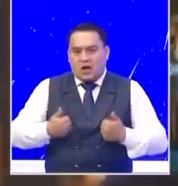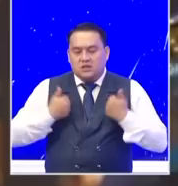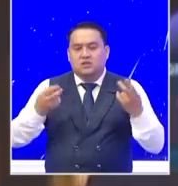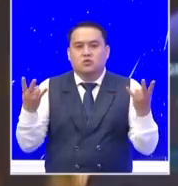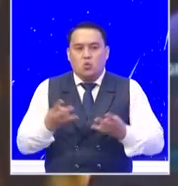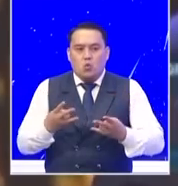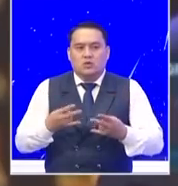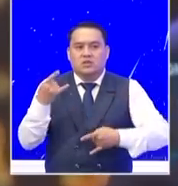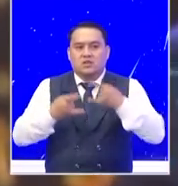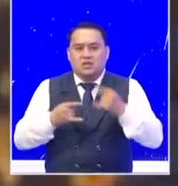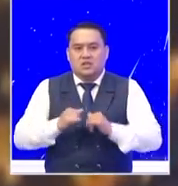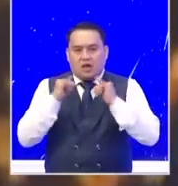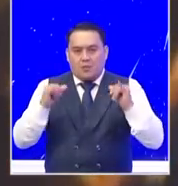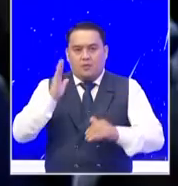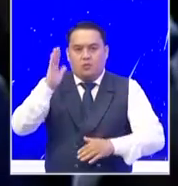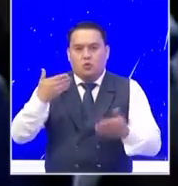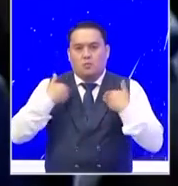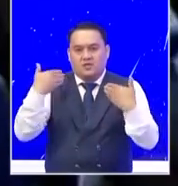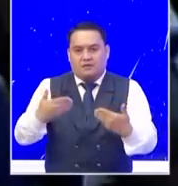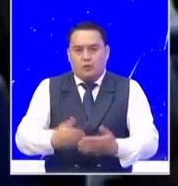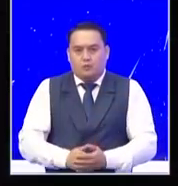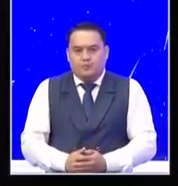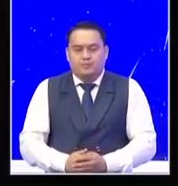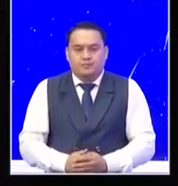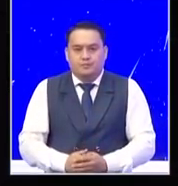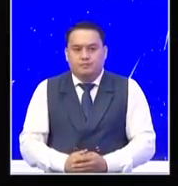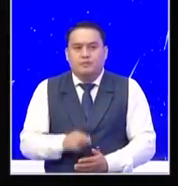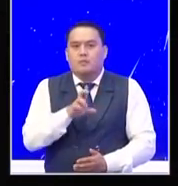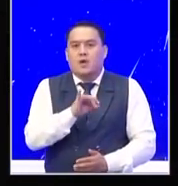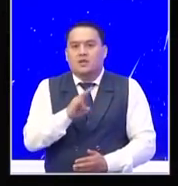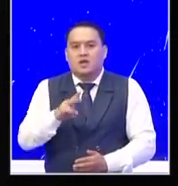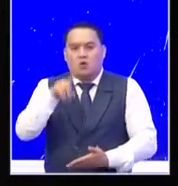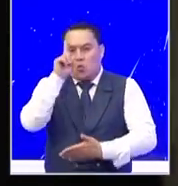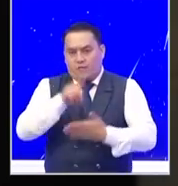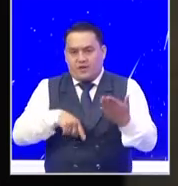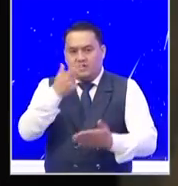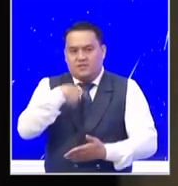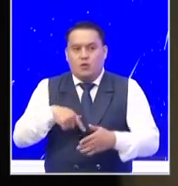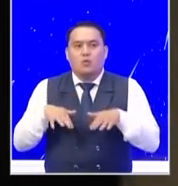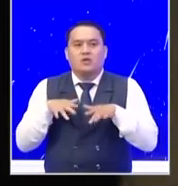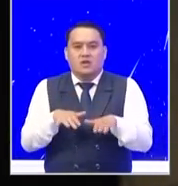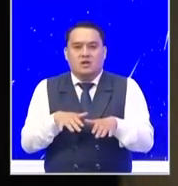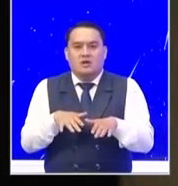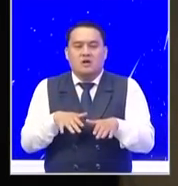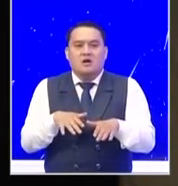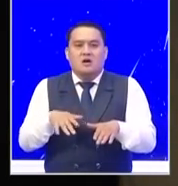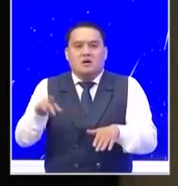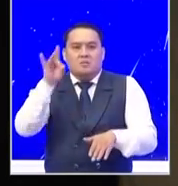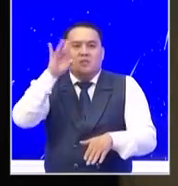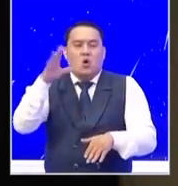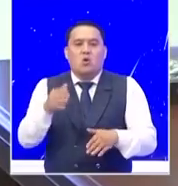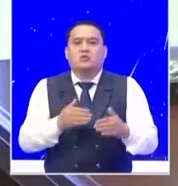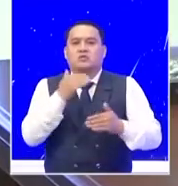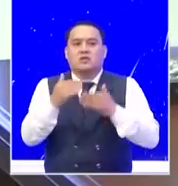Өңірлік телевизиялар дамый берсін. Құтты болсын. Бейсен Куранбек был верен своему делу. Не гнался за лаврами и властью.